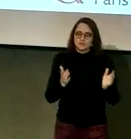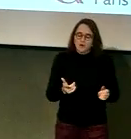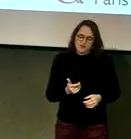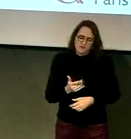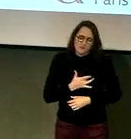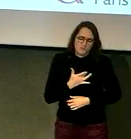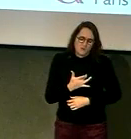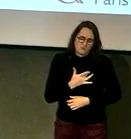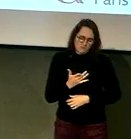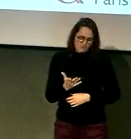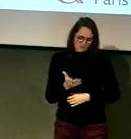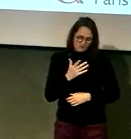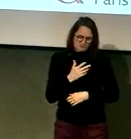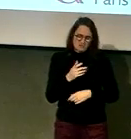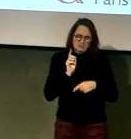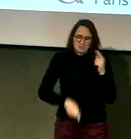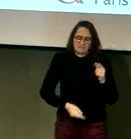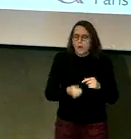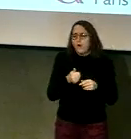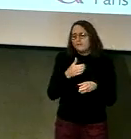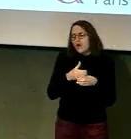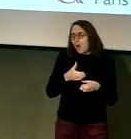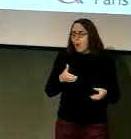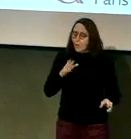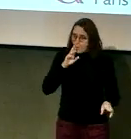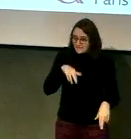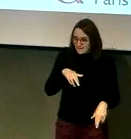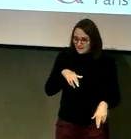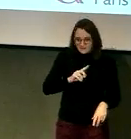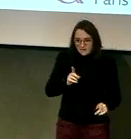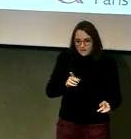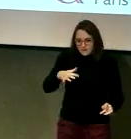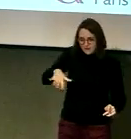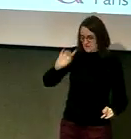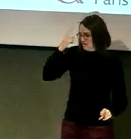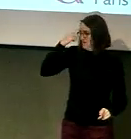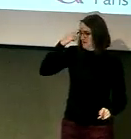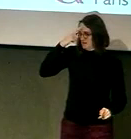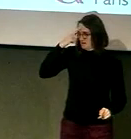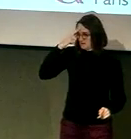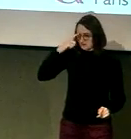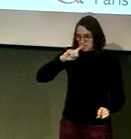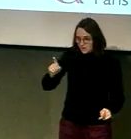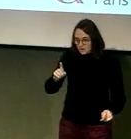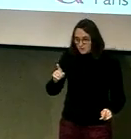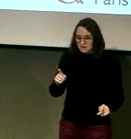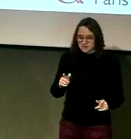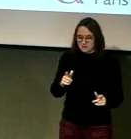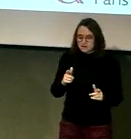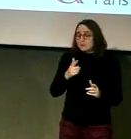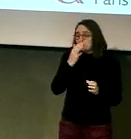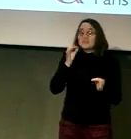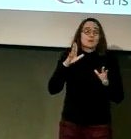privée, juste un petit verre. Donc, il faut qu'on bouge aussi cette notion qu'arrêter en consommation, ça passe obligatoirement pour une